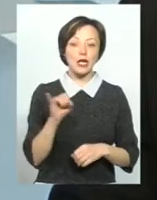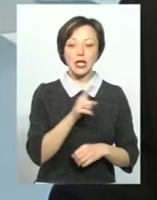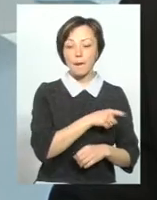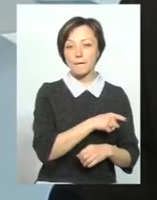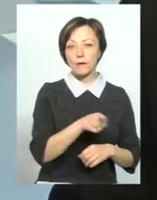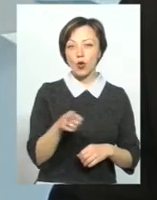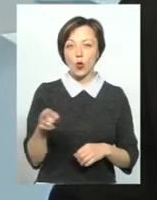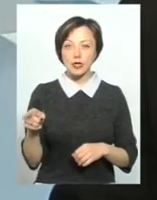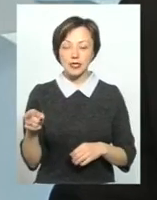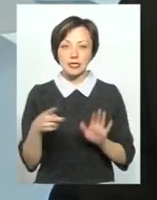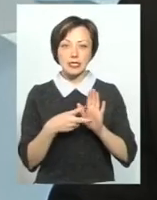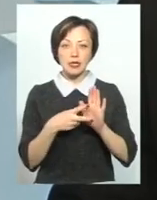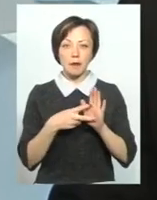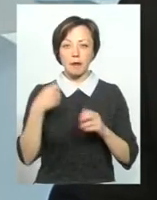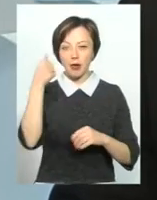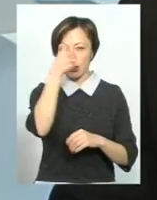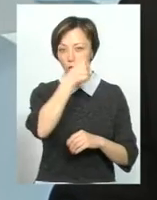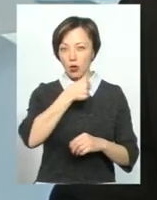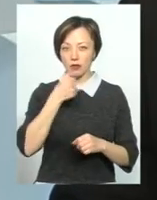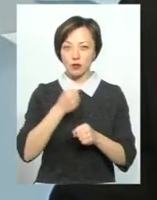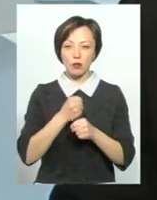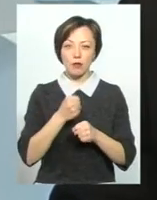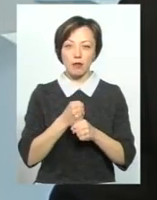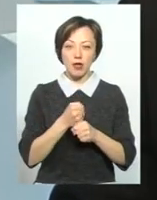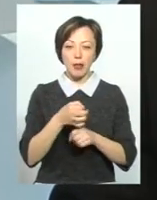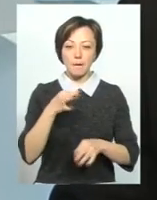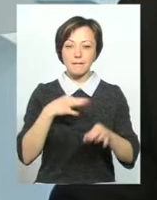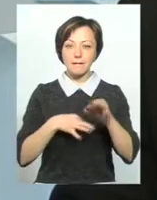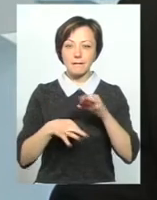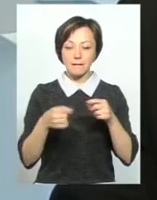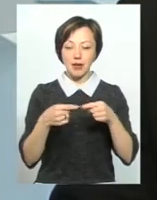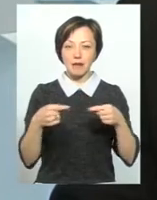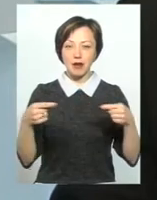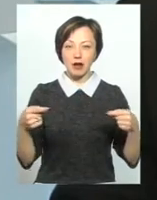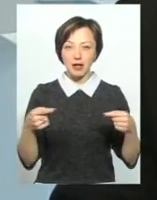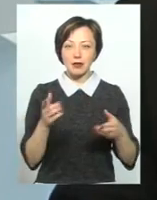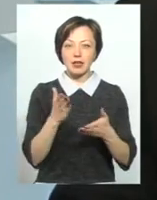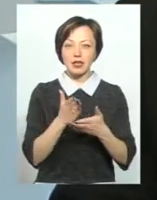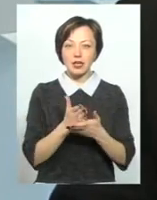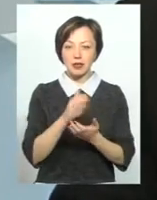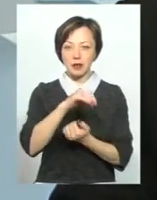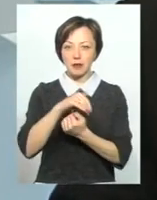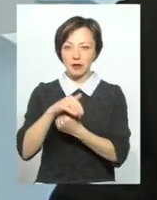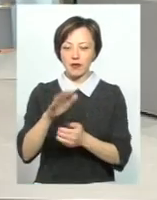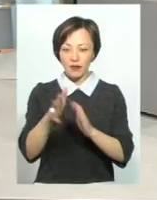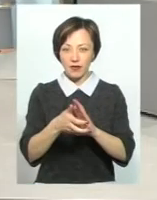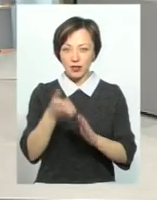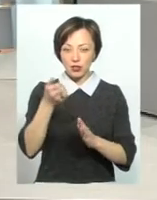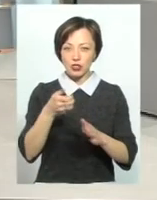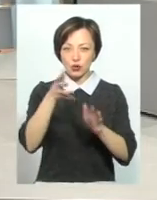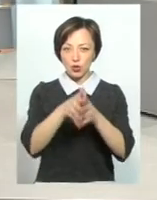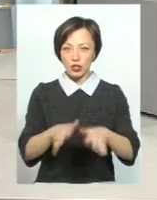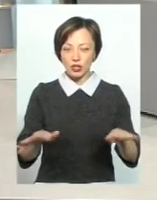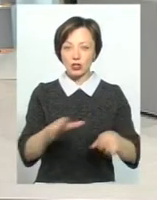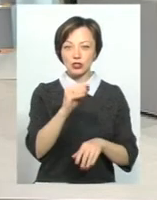протязі 7 років зробили препарати, які є продуктами життєдіяльності грибів, вилучених з кореневої системи